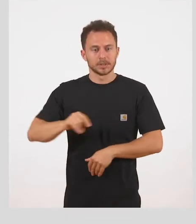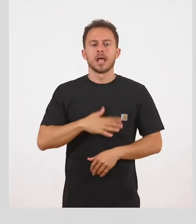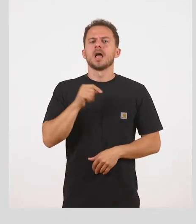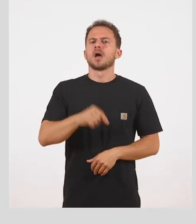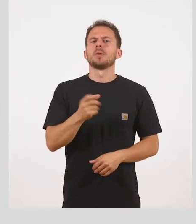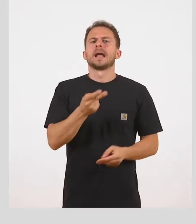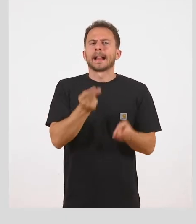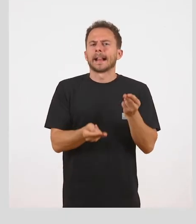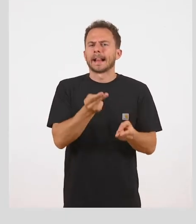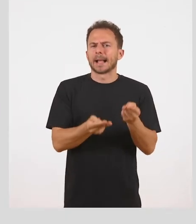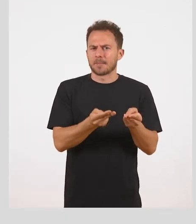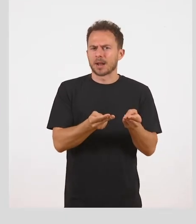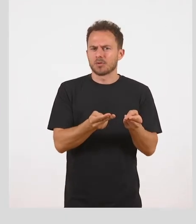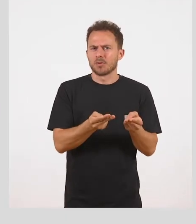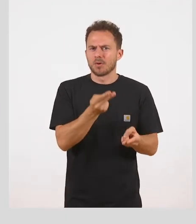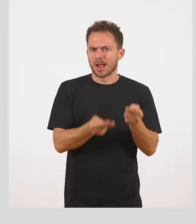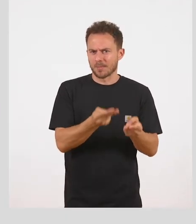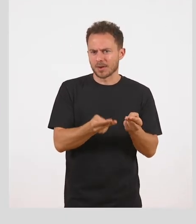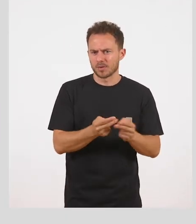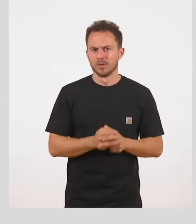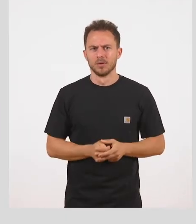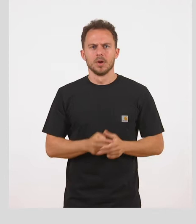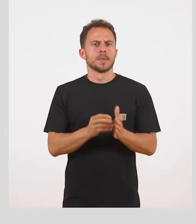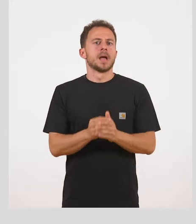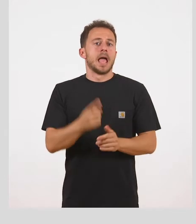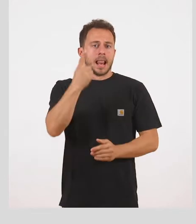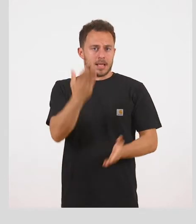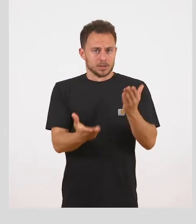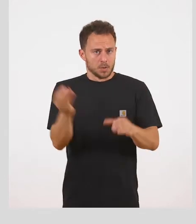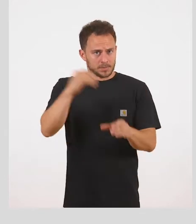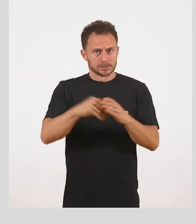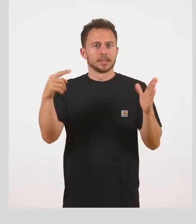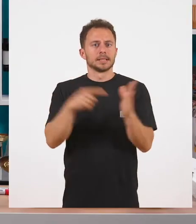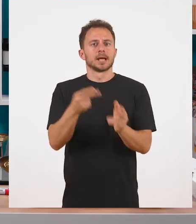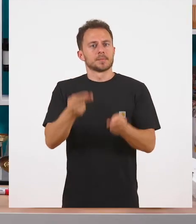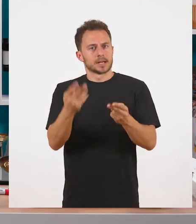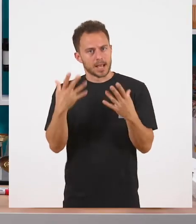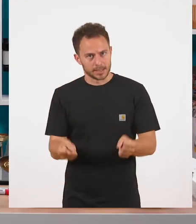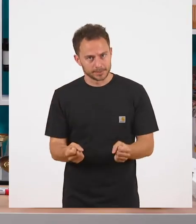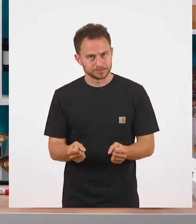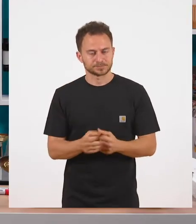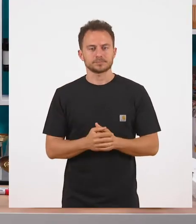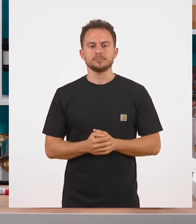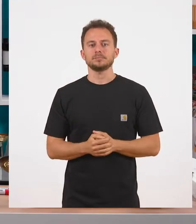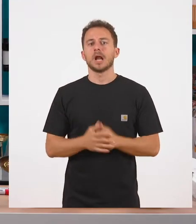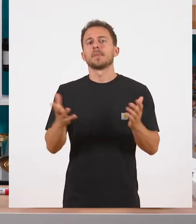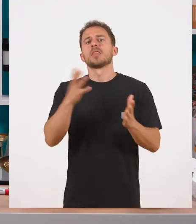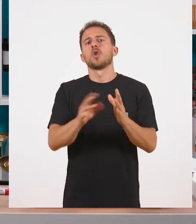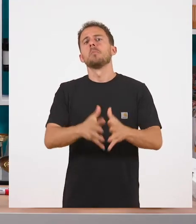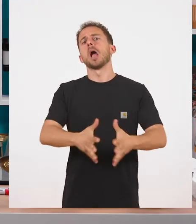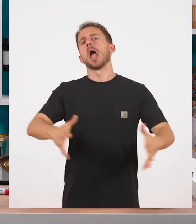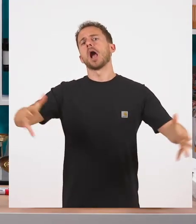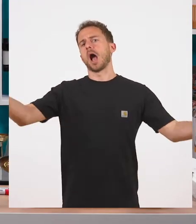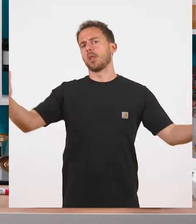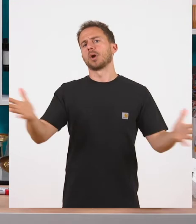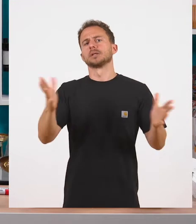το γραμμάριο. Έχουμε ένα κιλό είναι 1000 γραμμάρια και πολλαπλάσιο του κιλού, στα μάξια για παράδειγμα που είναι πολύ μεγάλα